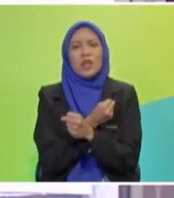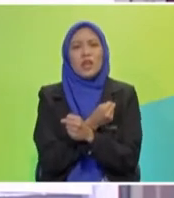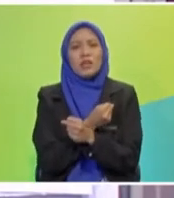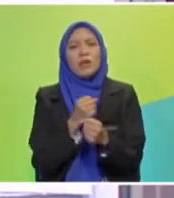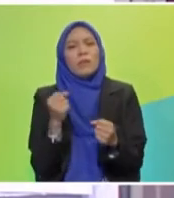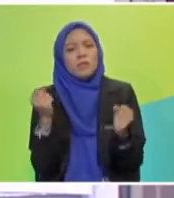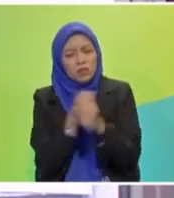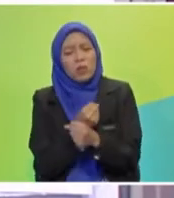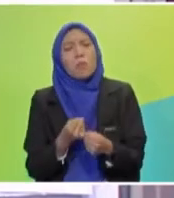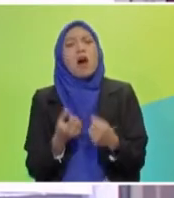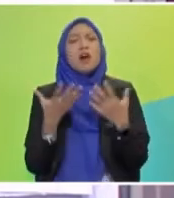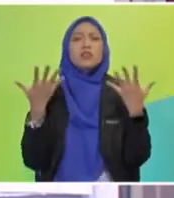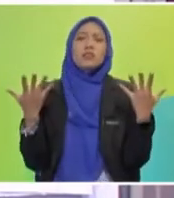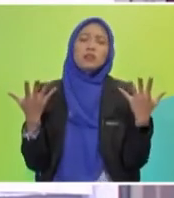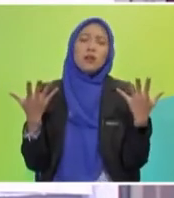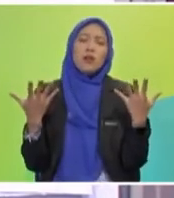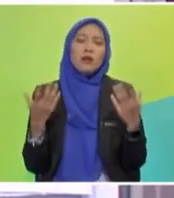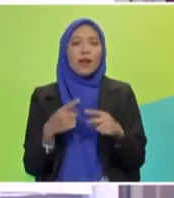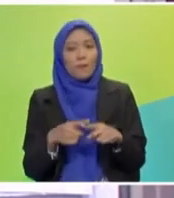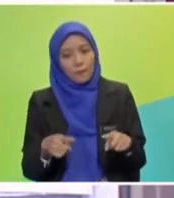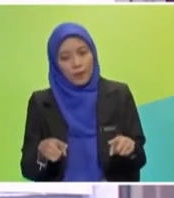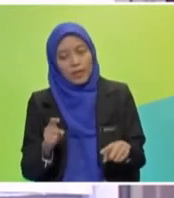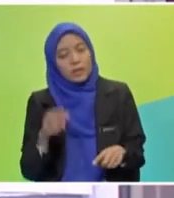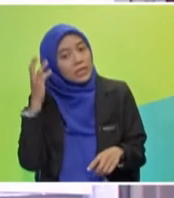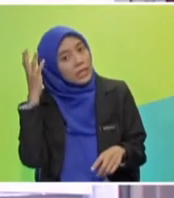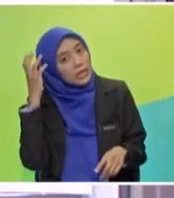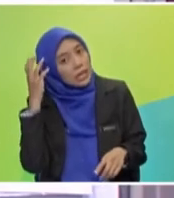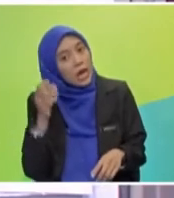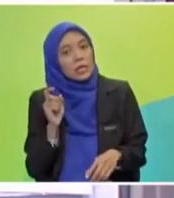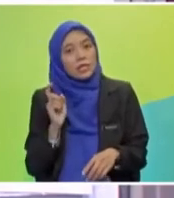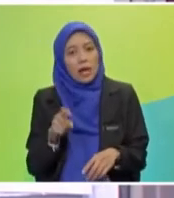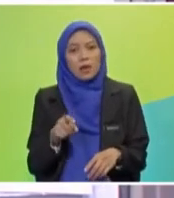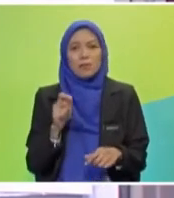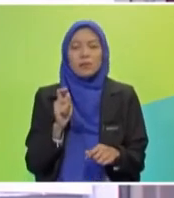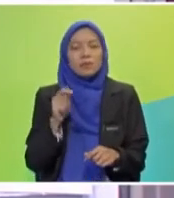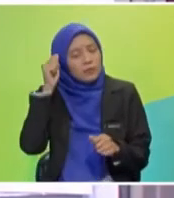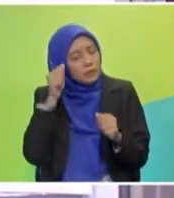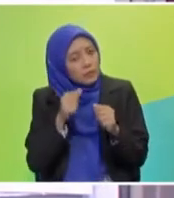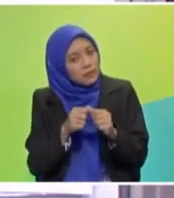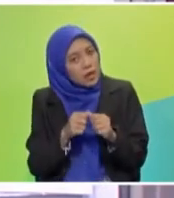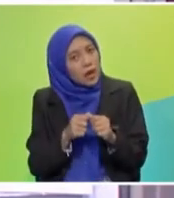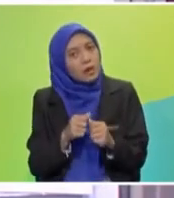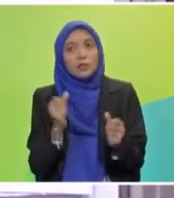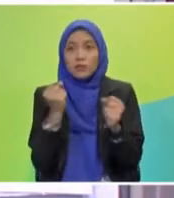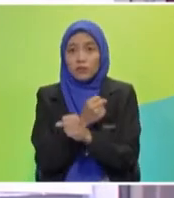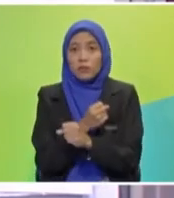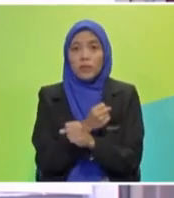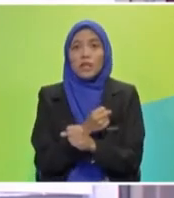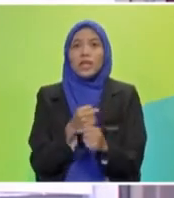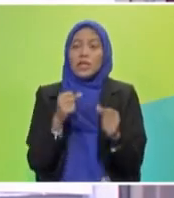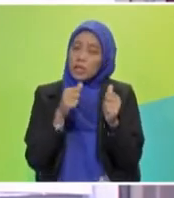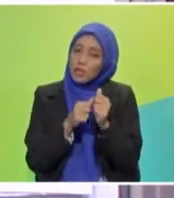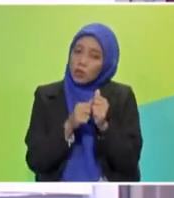Sebenarnya dia tak banyak pun. Yang kita kena hafal ialah yang kita kena ingat dan mahir kuasai bahagian yang di sebelah sini sahaja.